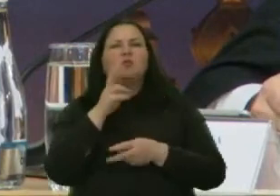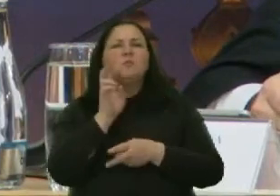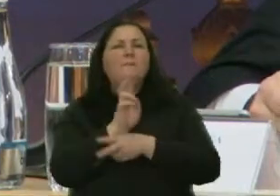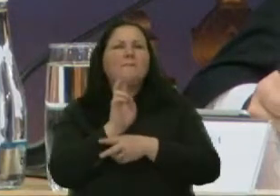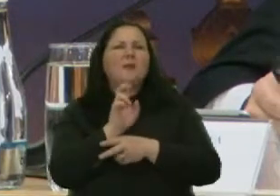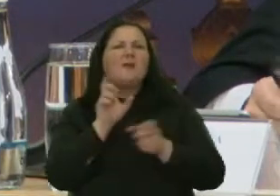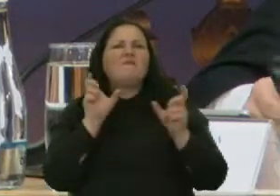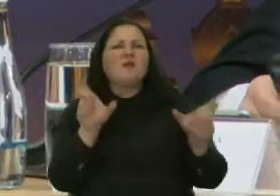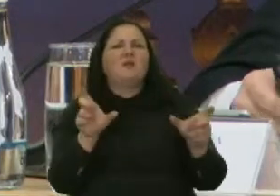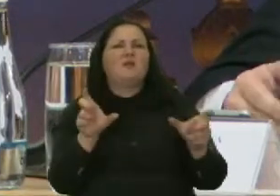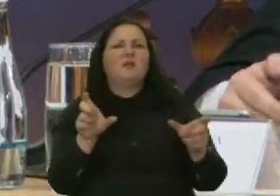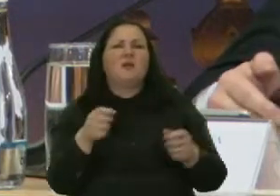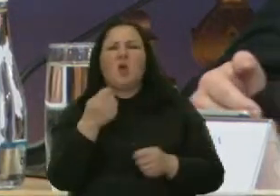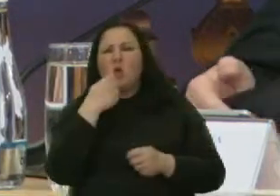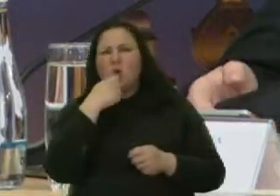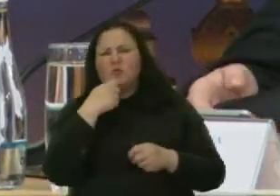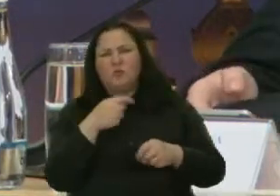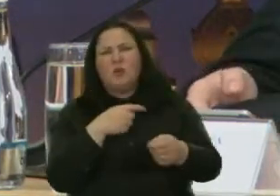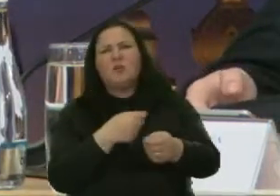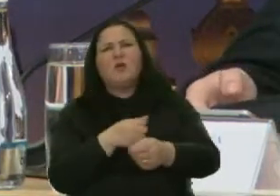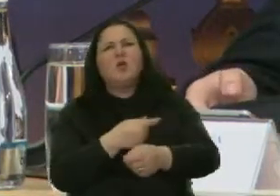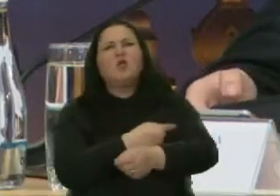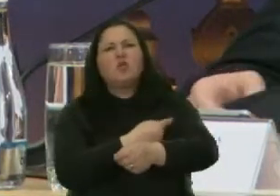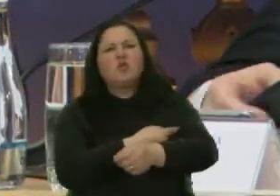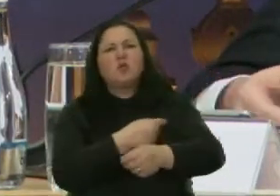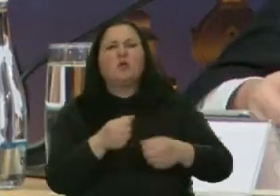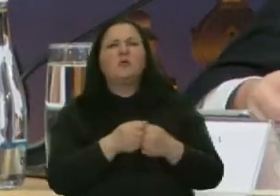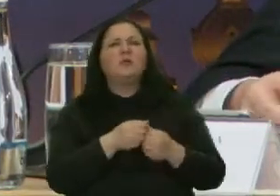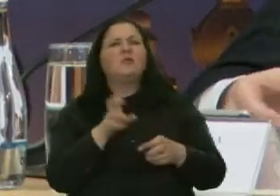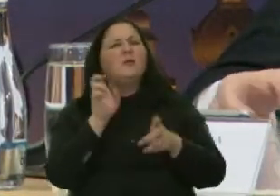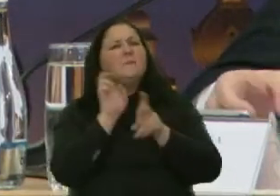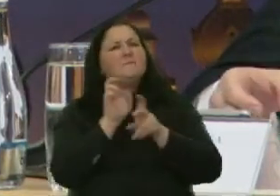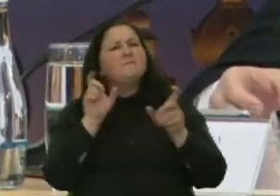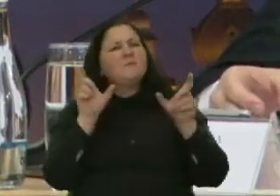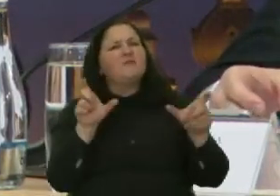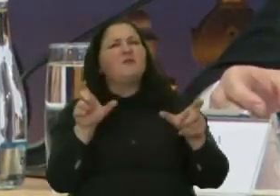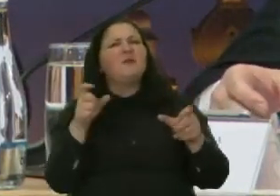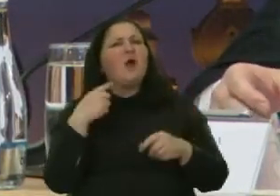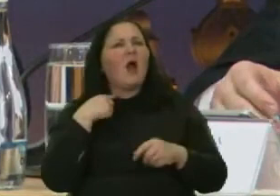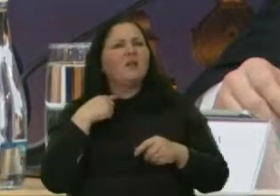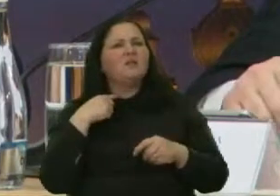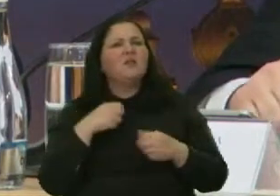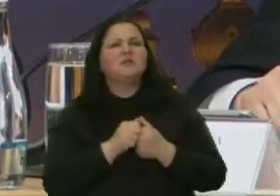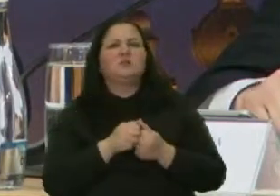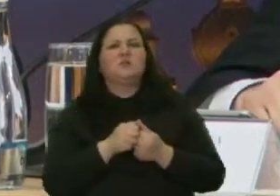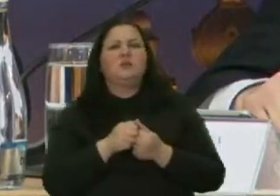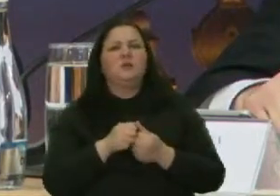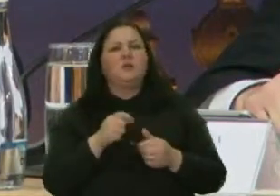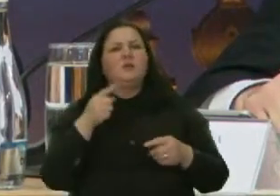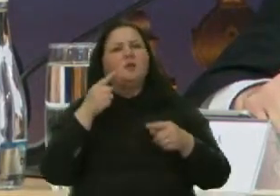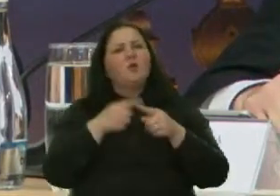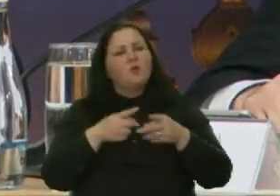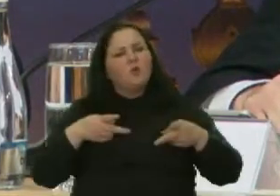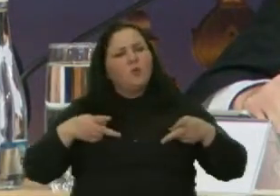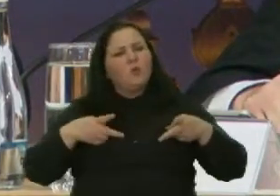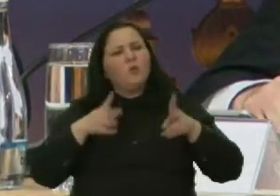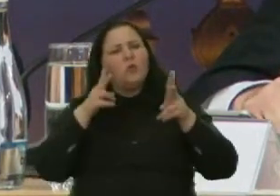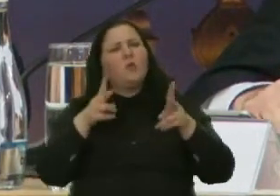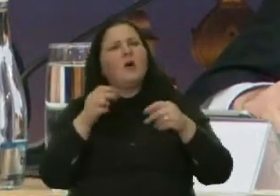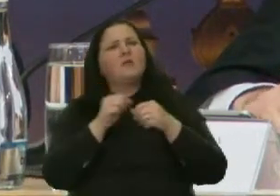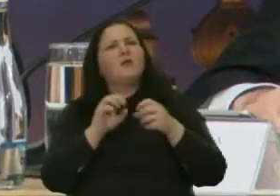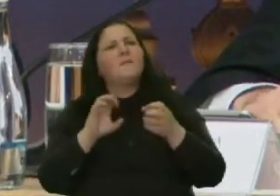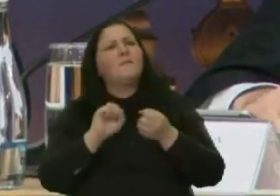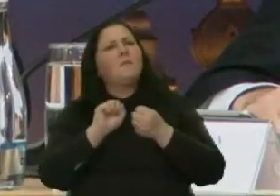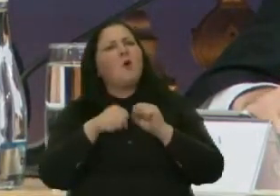droguri am vorbit de centrul despre care știți bine de Prevenire a adicțiilor pe care le avem în construcție culoar de mobilitate mot velo Apahida